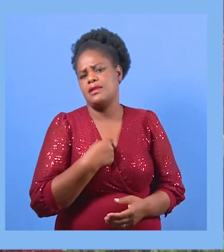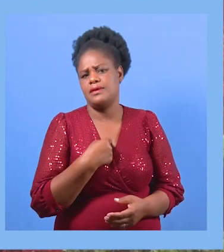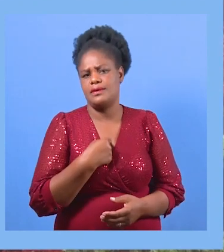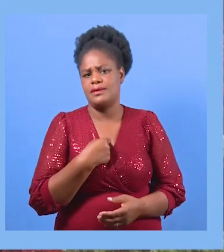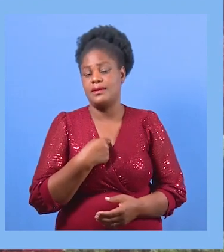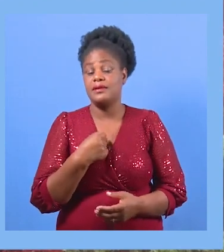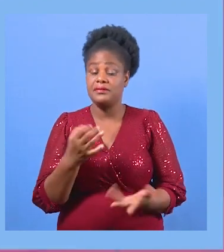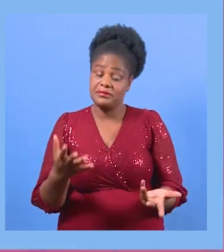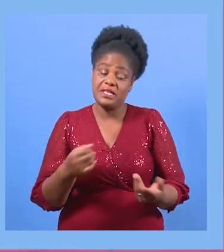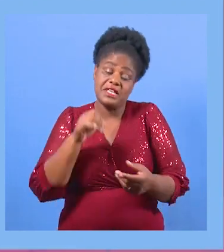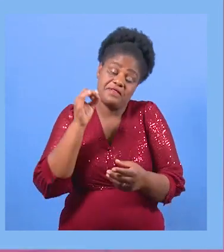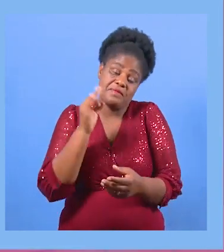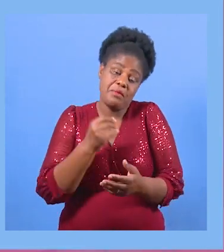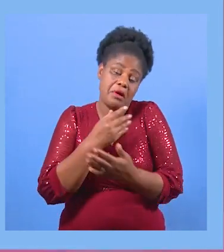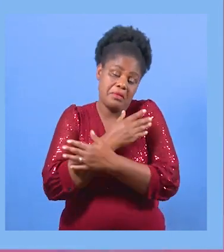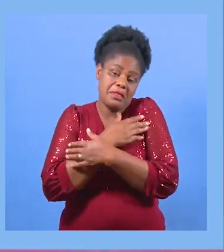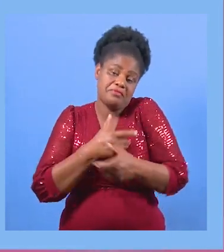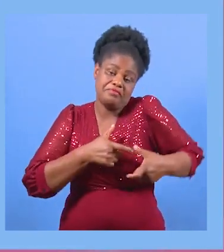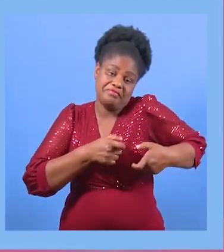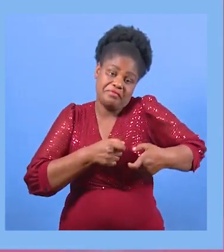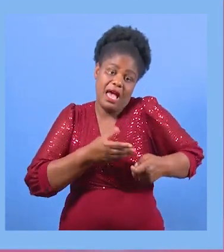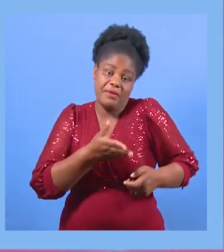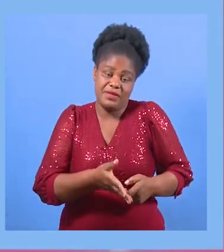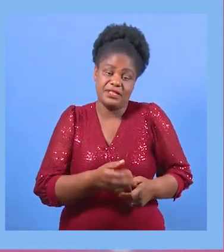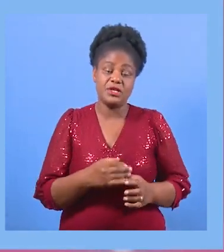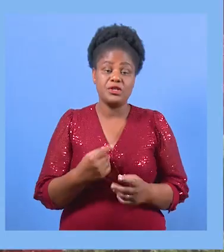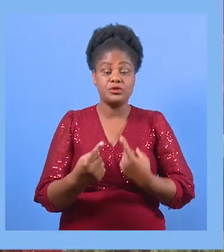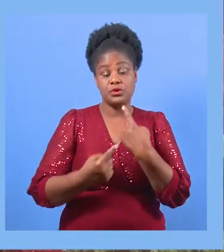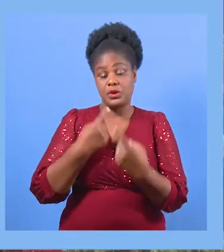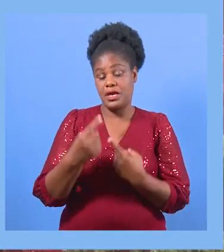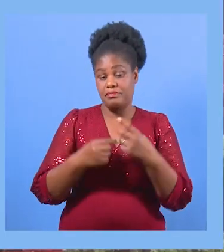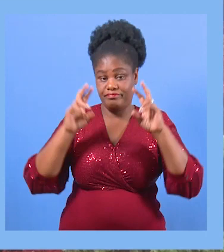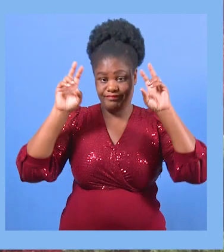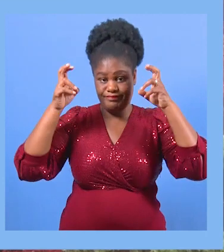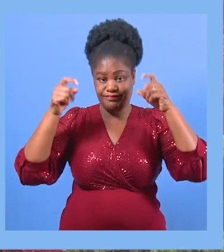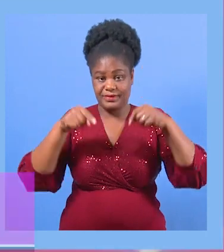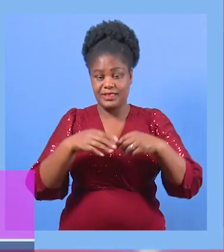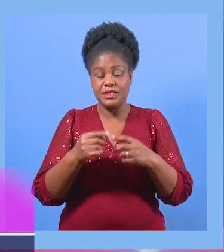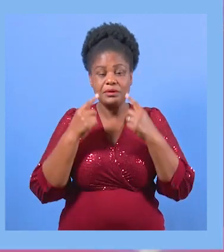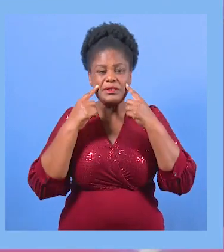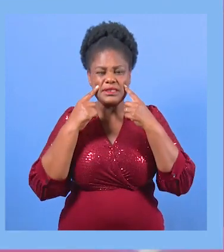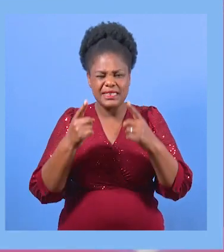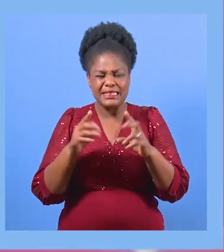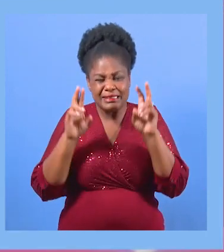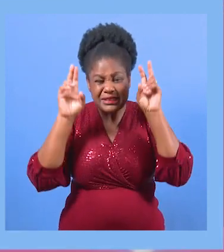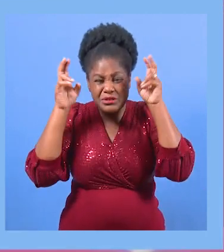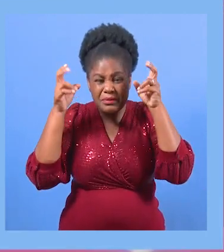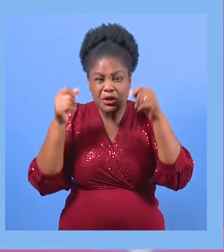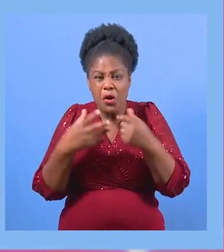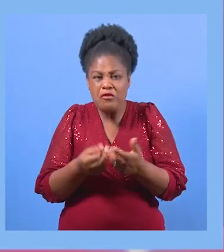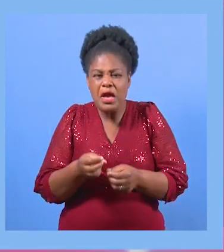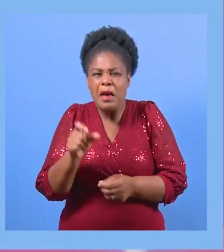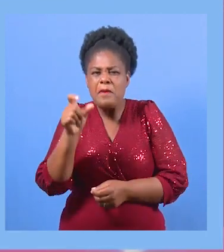Rusvitsa. Ndinotenda Dr. Chisamba. Tichitambanudza nhau iyi tinoonawo zvakare kuti nhau yekudyanana iyi kana